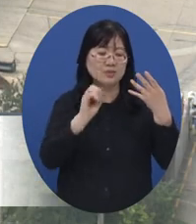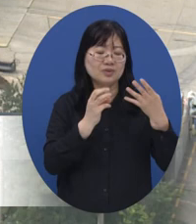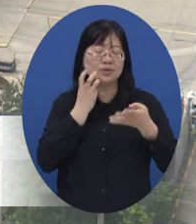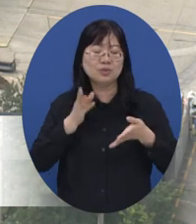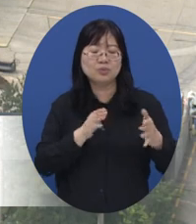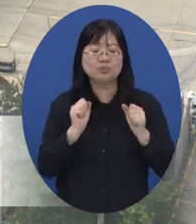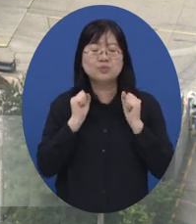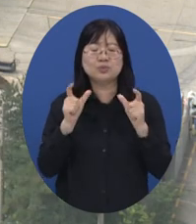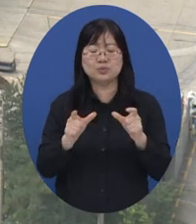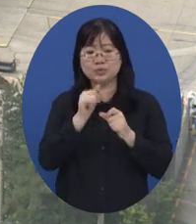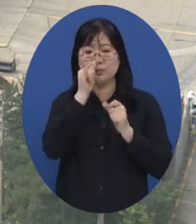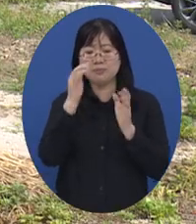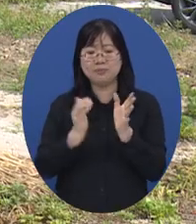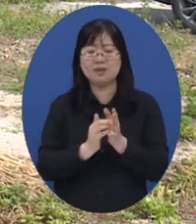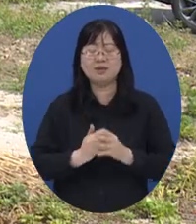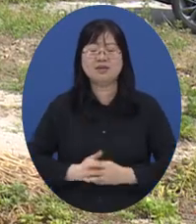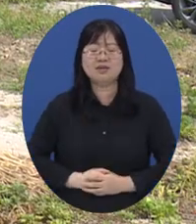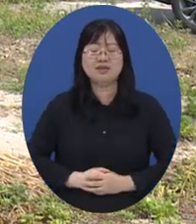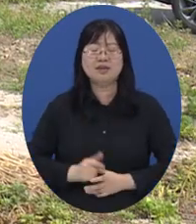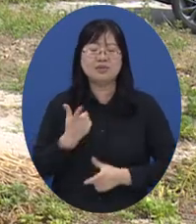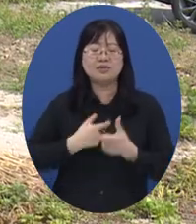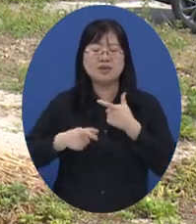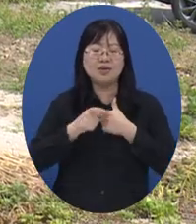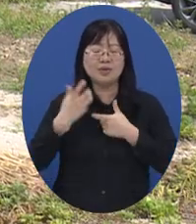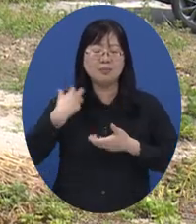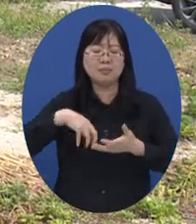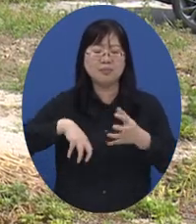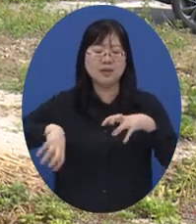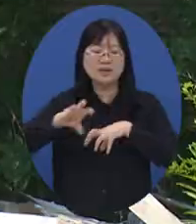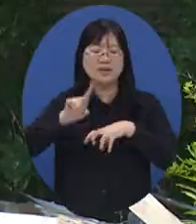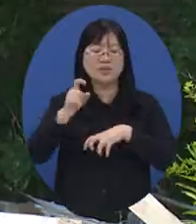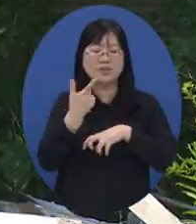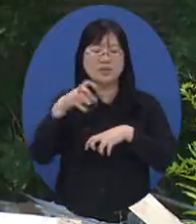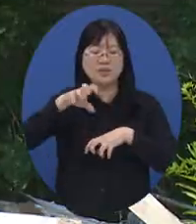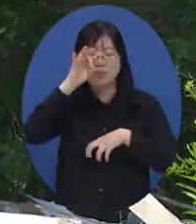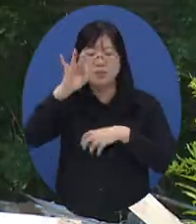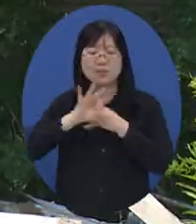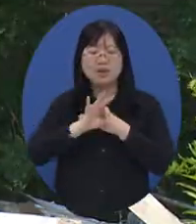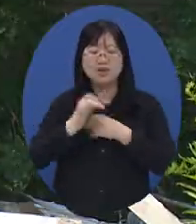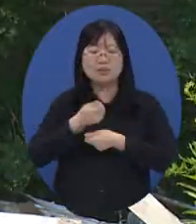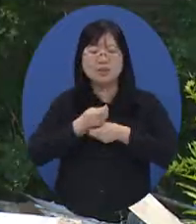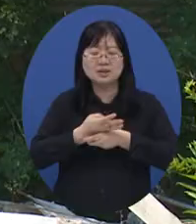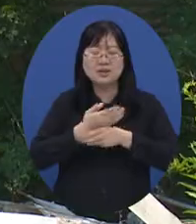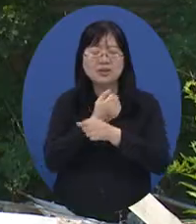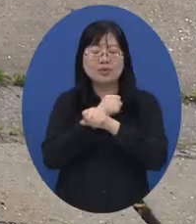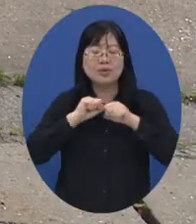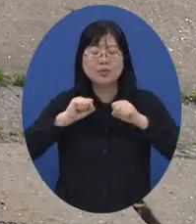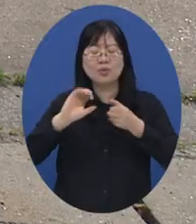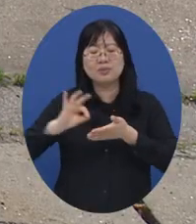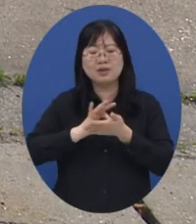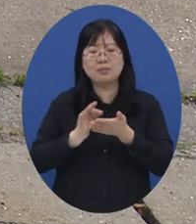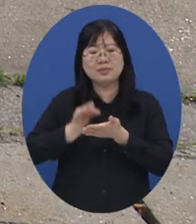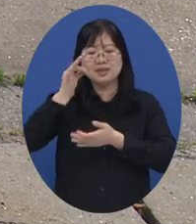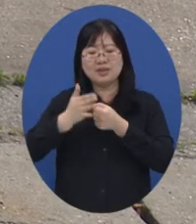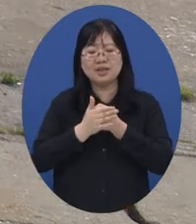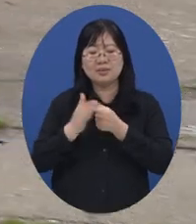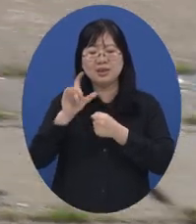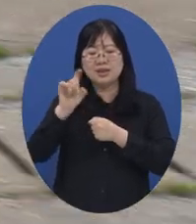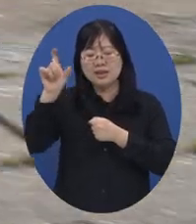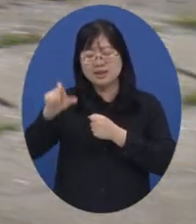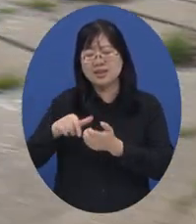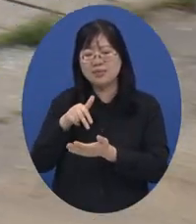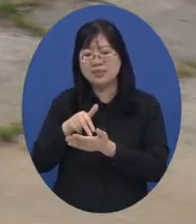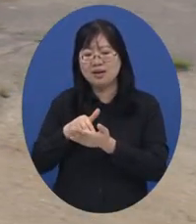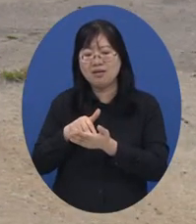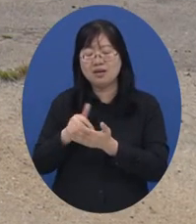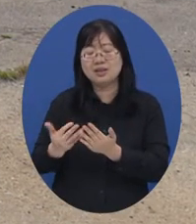경기 북부에 위치해 있습니다. 게다가 반환된 16곳도 면적이 넓고 비용이 많이 들어 지자체 차원에서